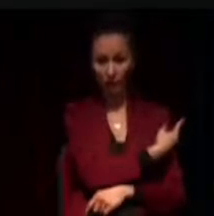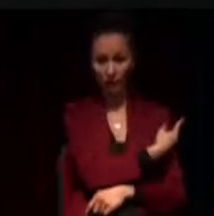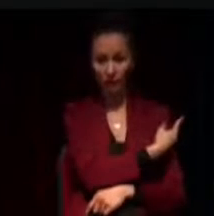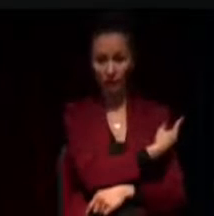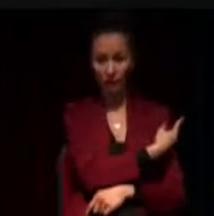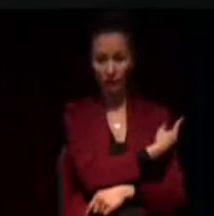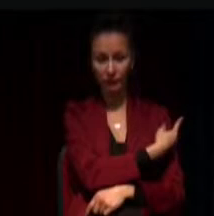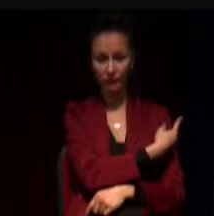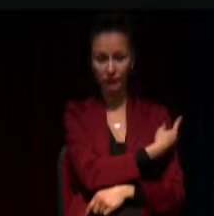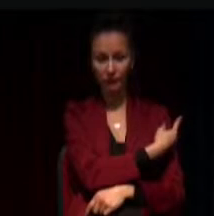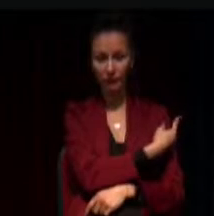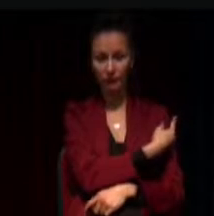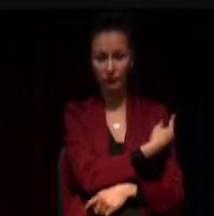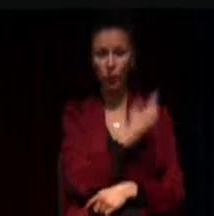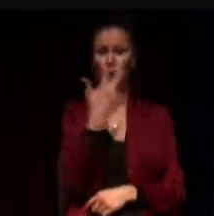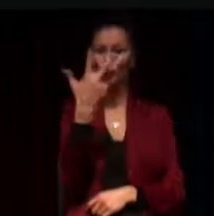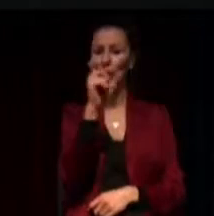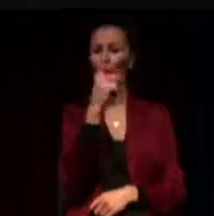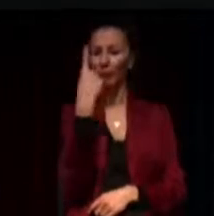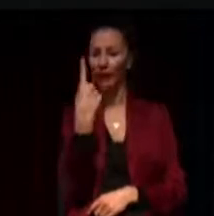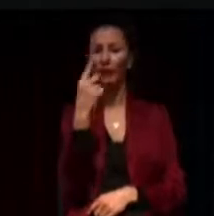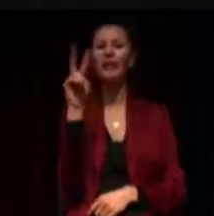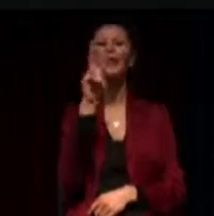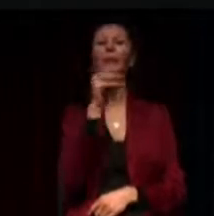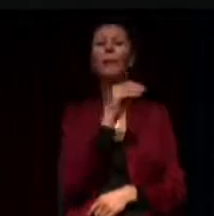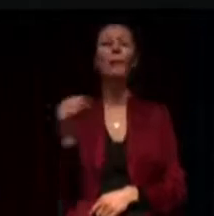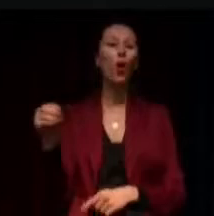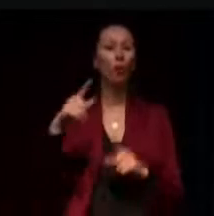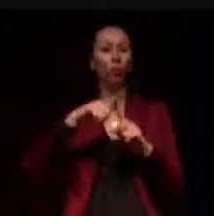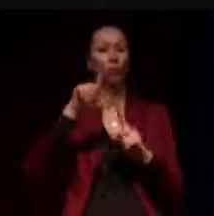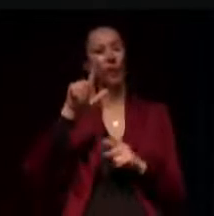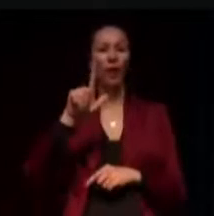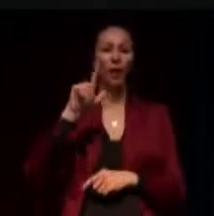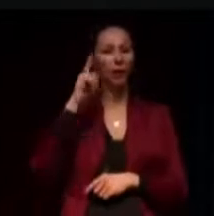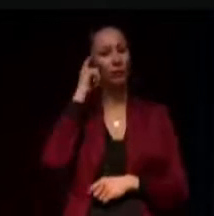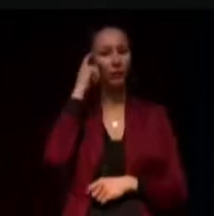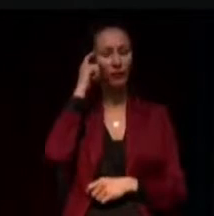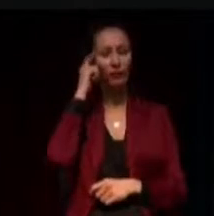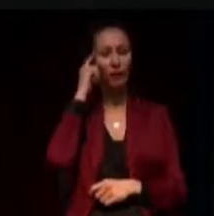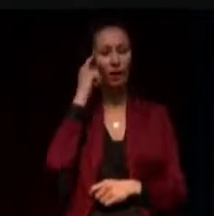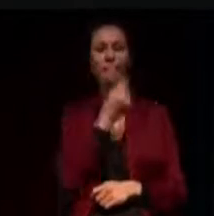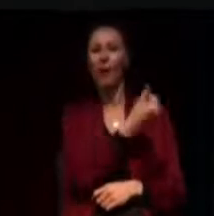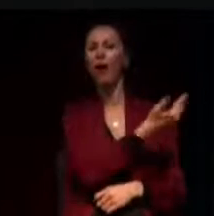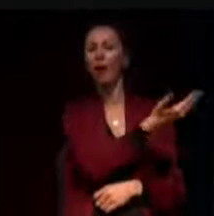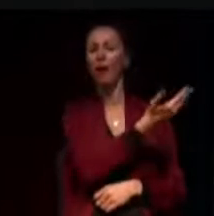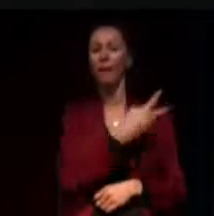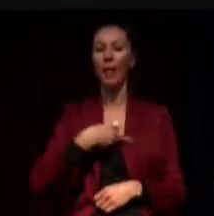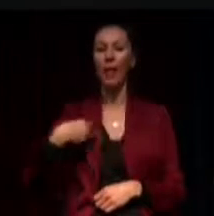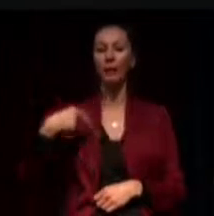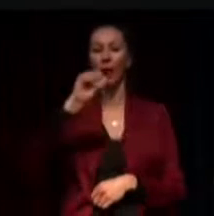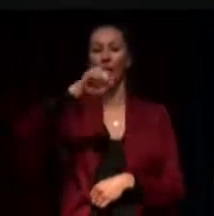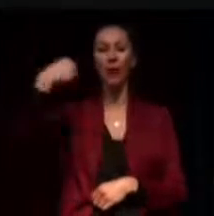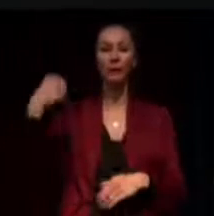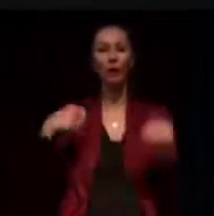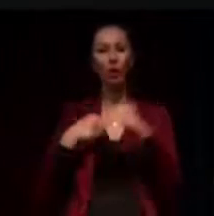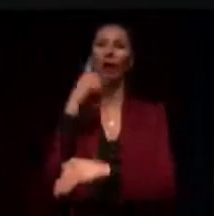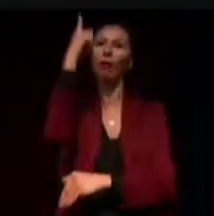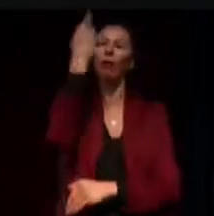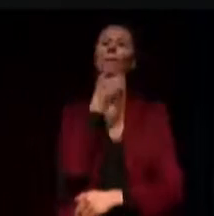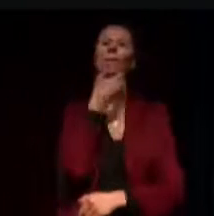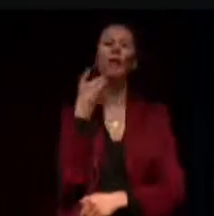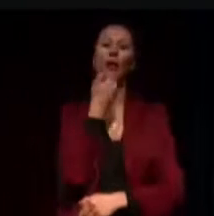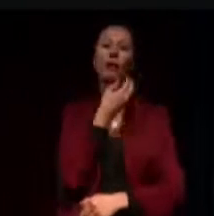Armandalı'dan 3 ayda bir 20 milyon TL yanılmıyorsam bir para belediyenin kasasına giriyor. Allah bereket